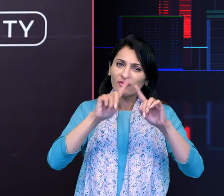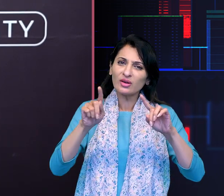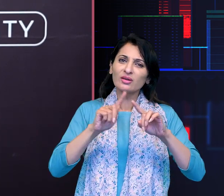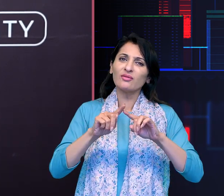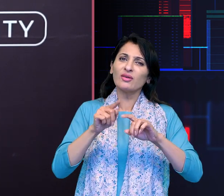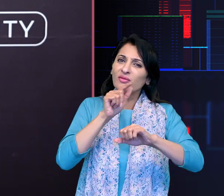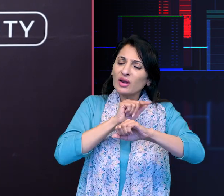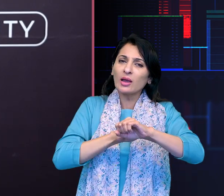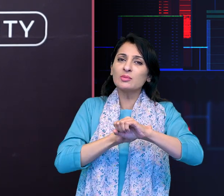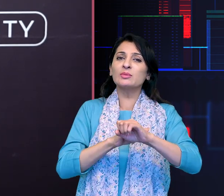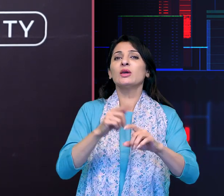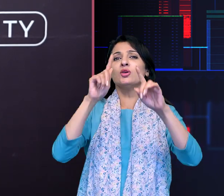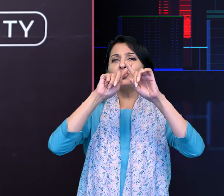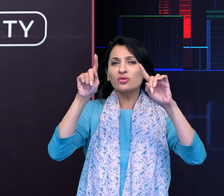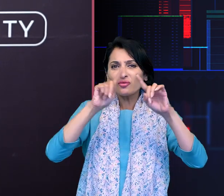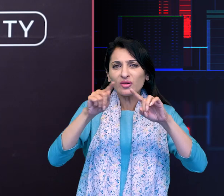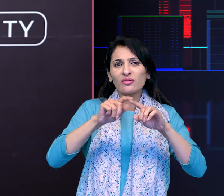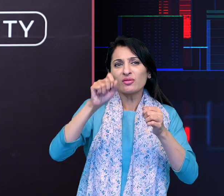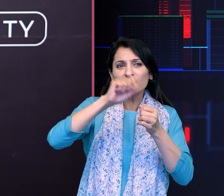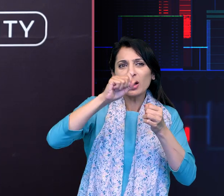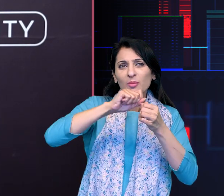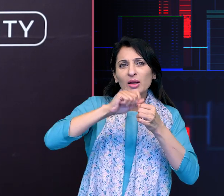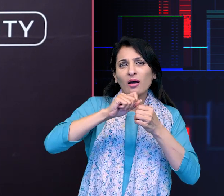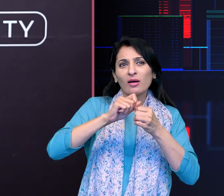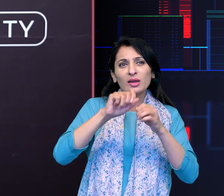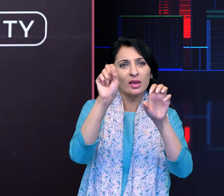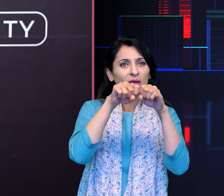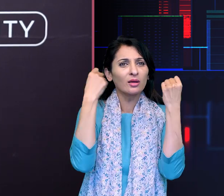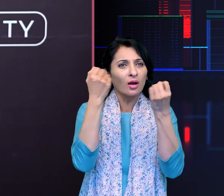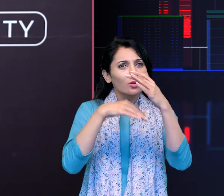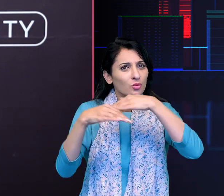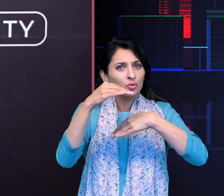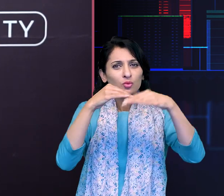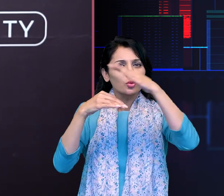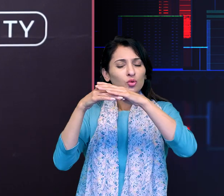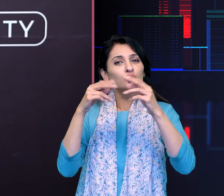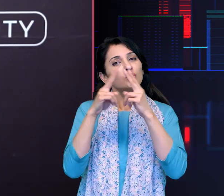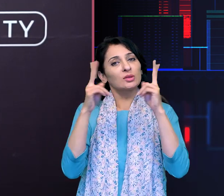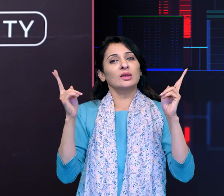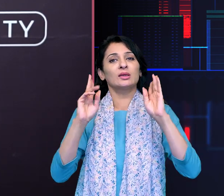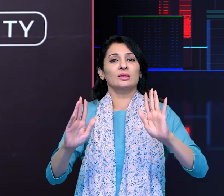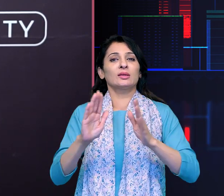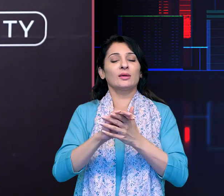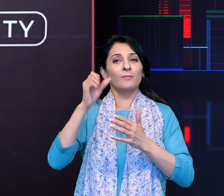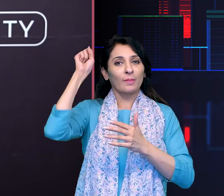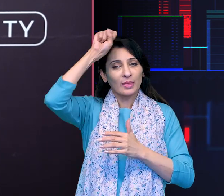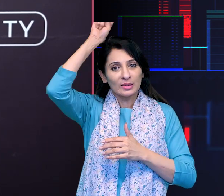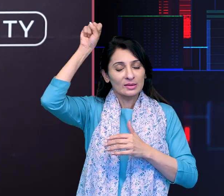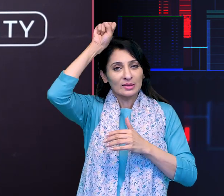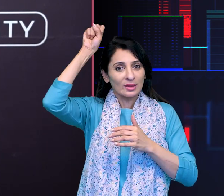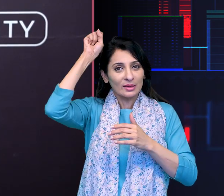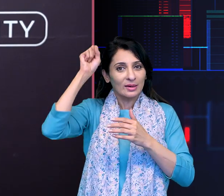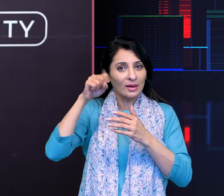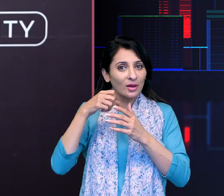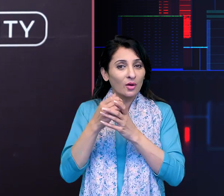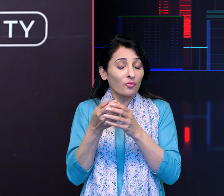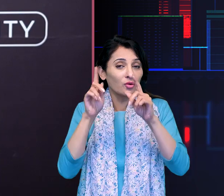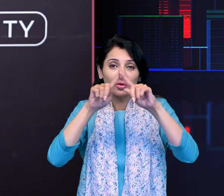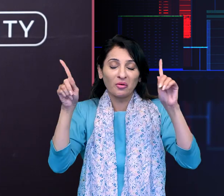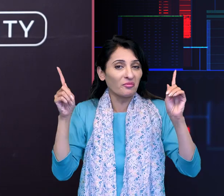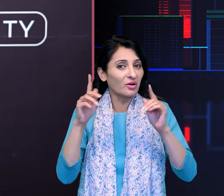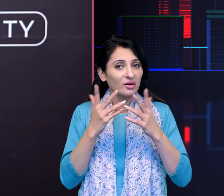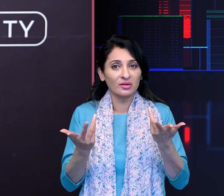टाइम्स में डिफरेंट आर्किटेक्ट डिफरेंट अपने अपने स्टाइल से इन्होंने इसके अंदर अमेंडमेंट की सिर्फ आपको अंदर इसमें कुछ